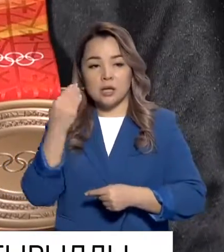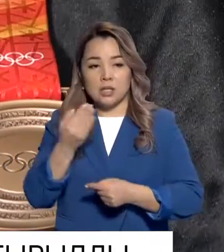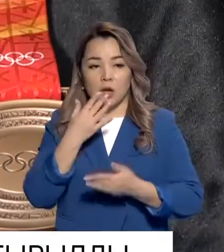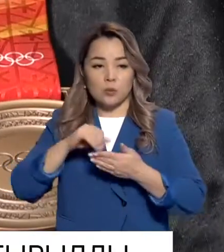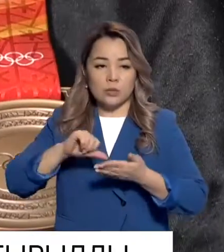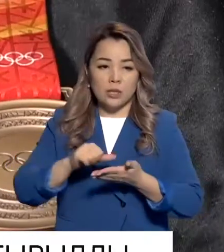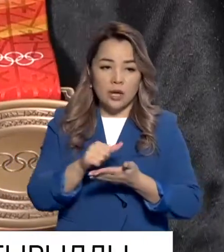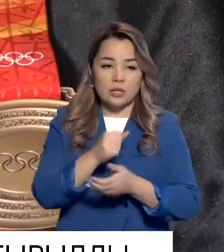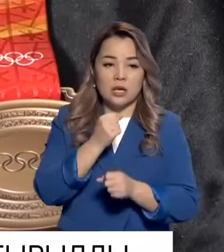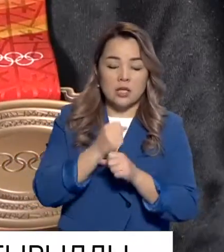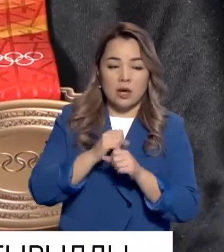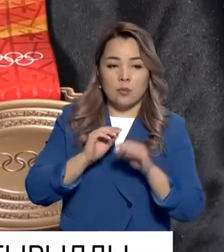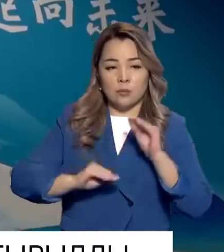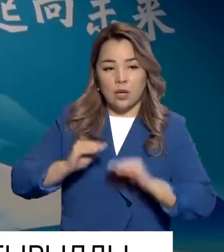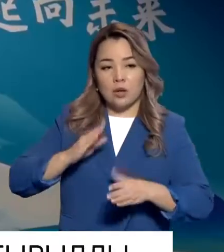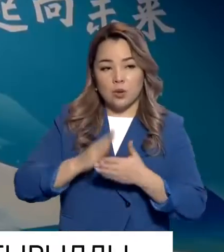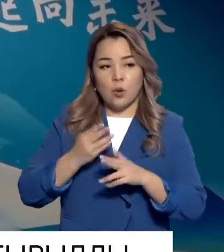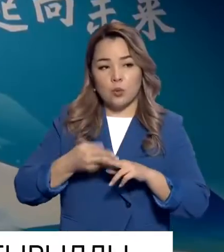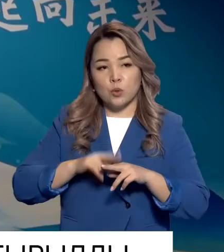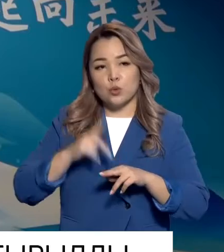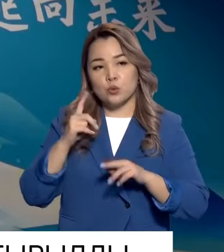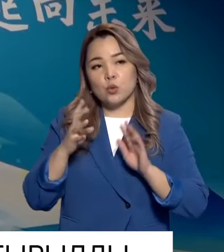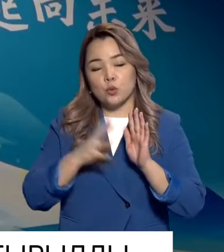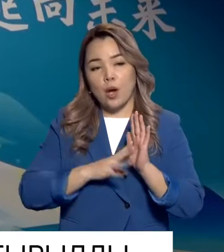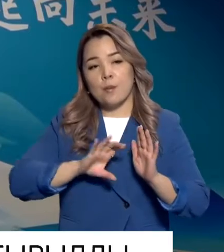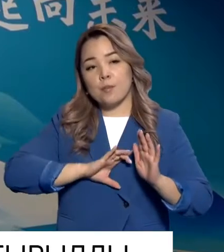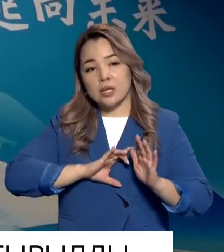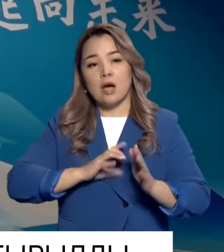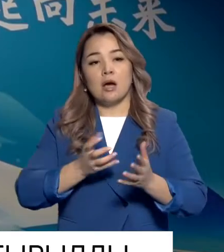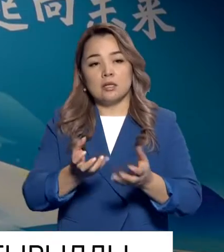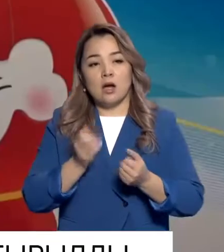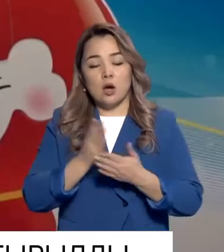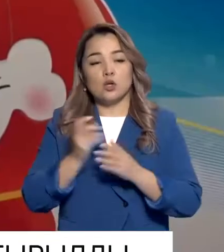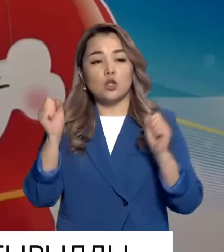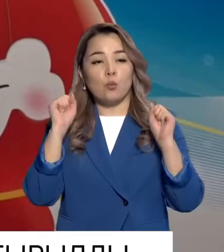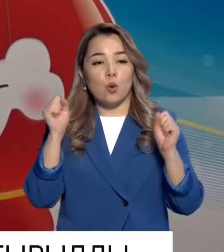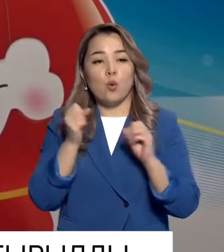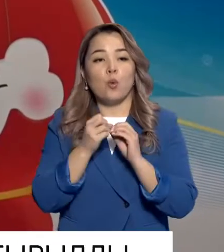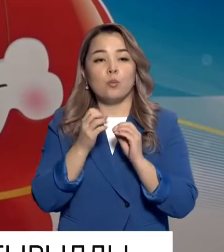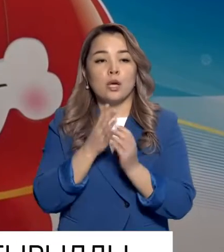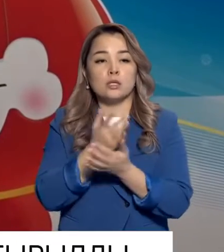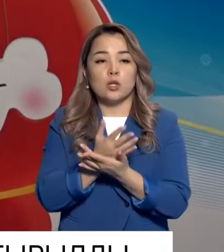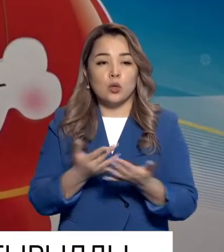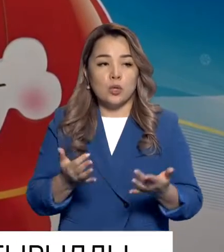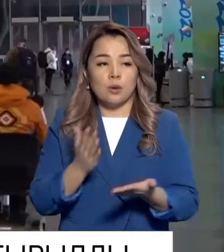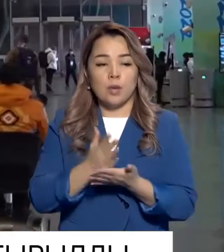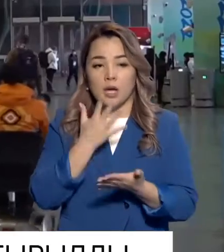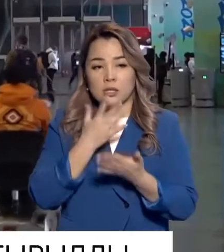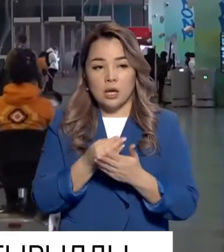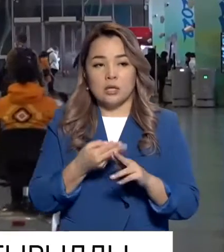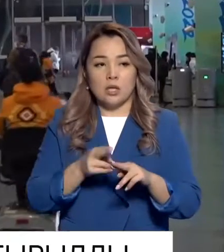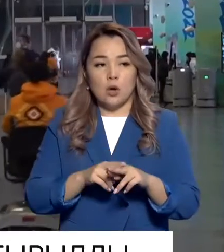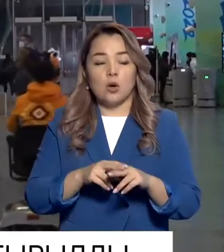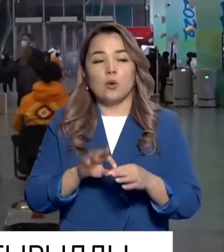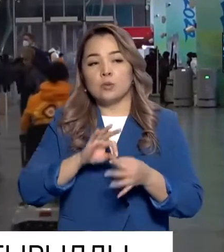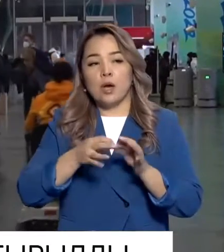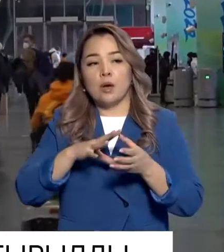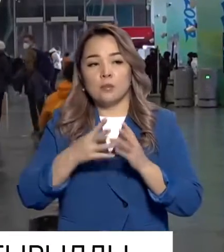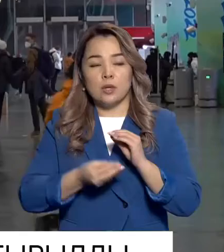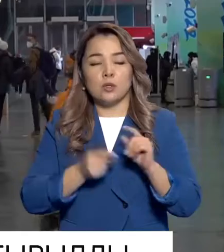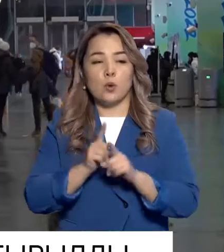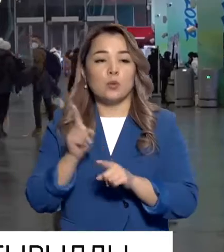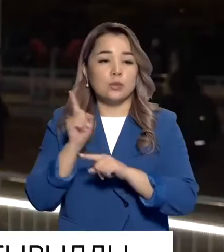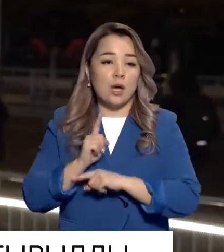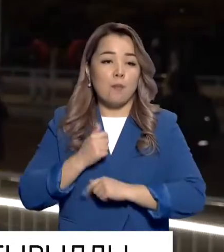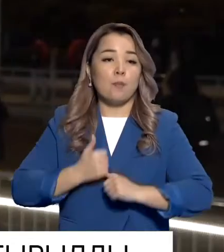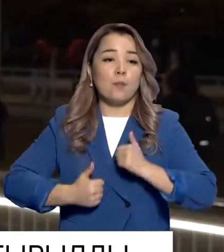өрнектерімен көмкерілген. Дәл осындай 109 медаль жиынтығы спорттың 15 түрінде сарапқа салынады. Ал төрткіл дүние тағатсыздана